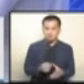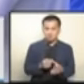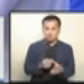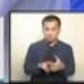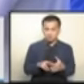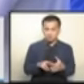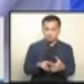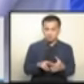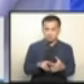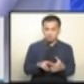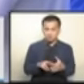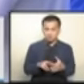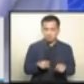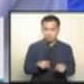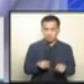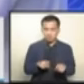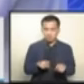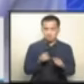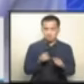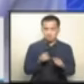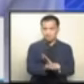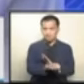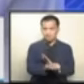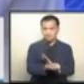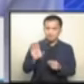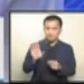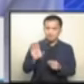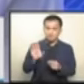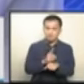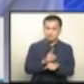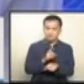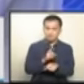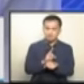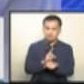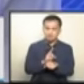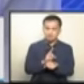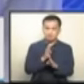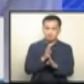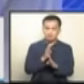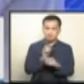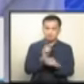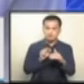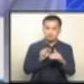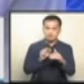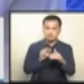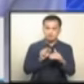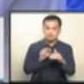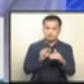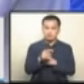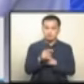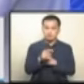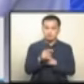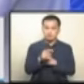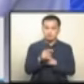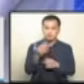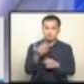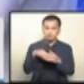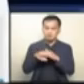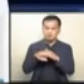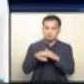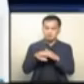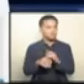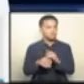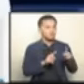bang nangyaring krimen o nangyaring krimen sa inyong pinag-uutihang bus na garahe kaya sila napunta? Wala po,